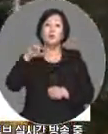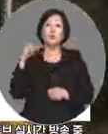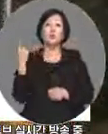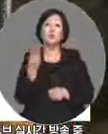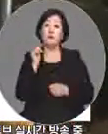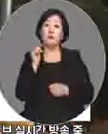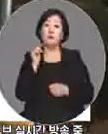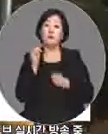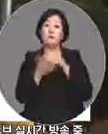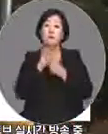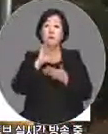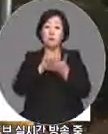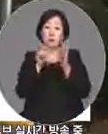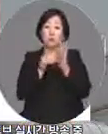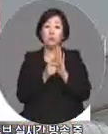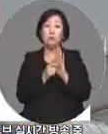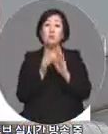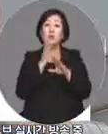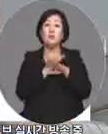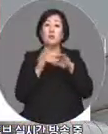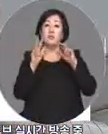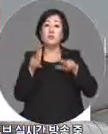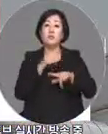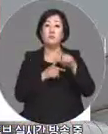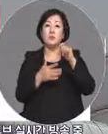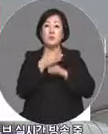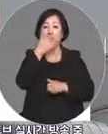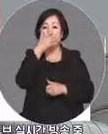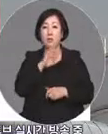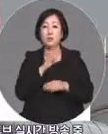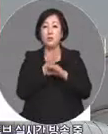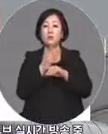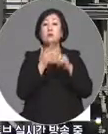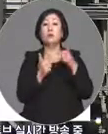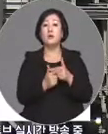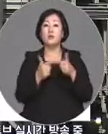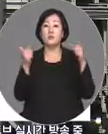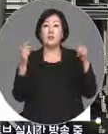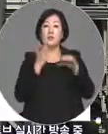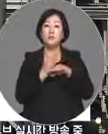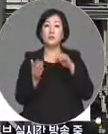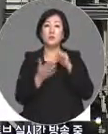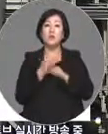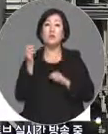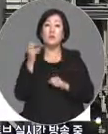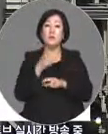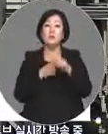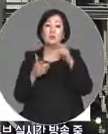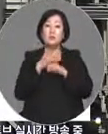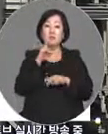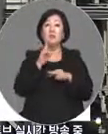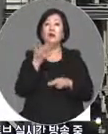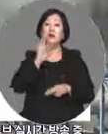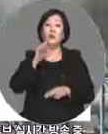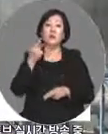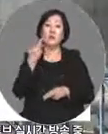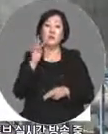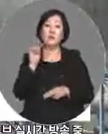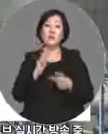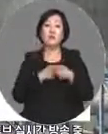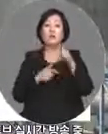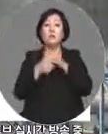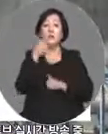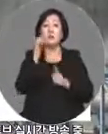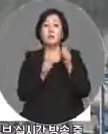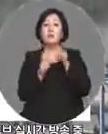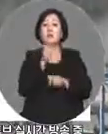원. 최근 들어선 정제 마진이 더욱 확대되고 특히 부업으로 취급되던 윤활유가 호실적을 거두며